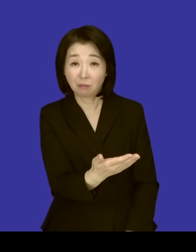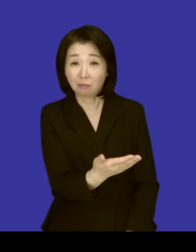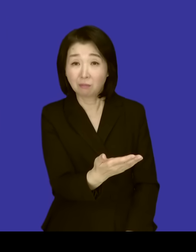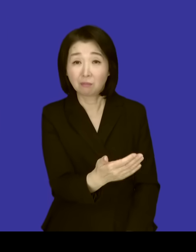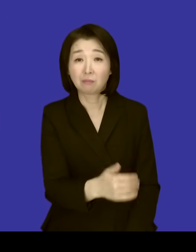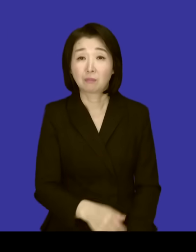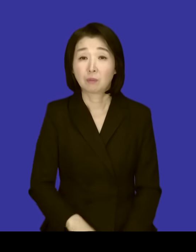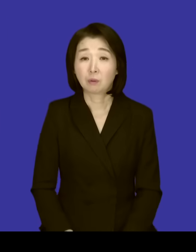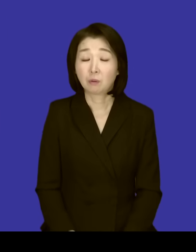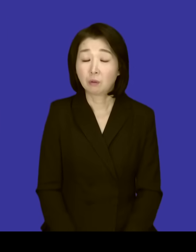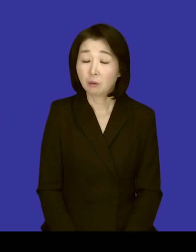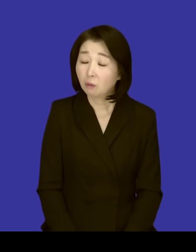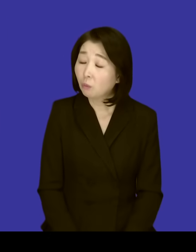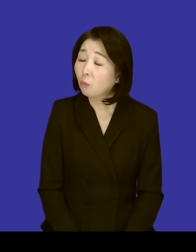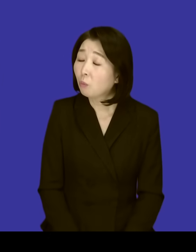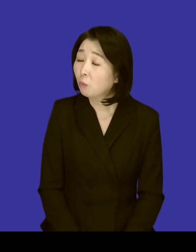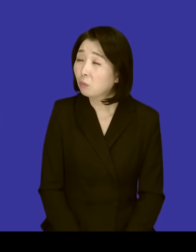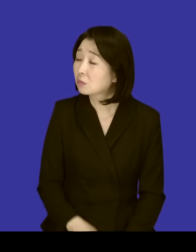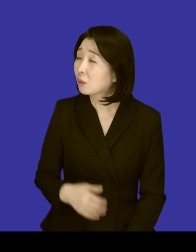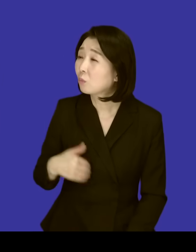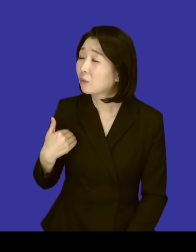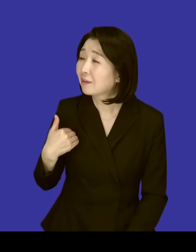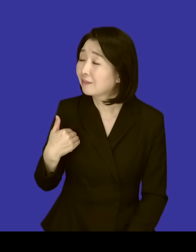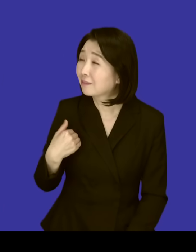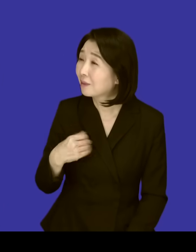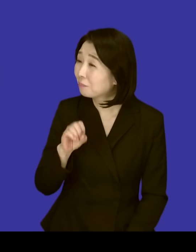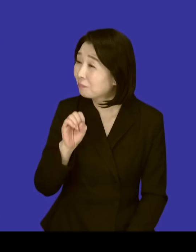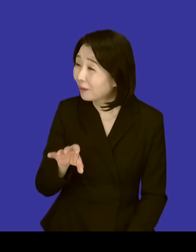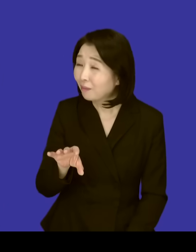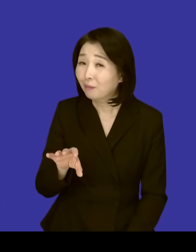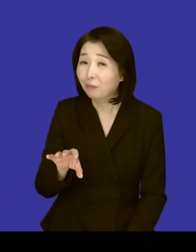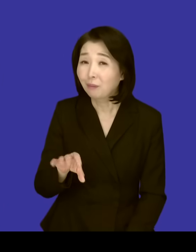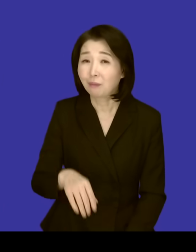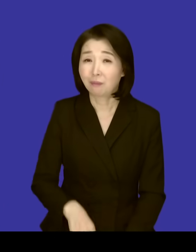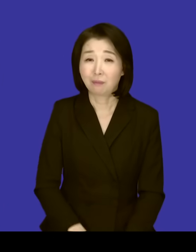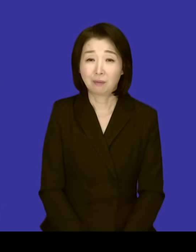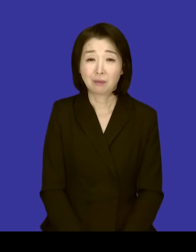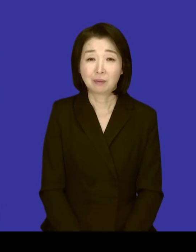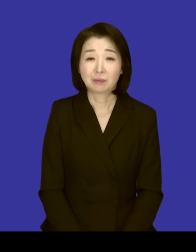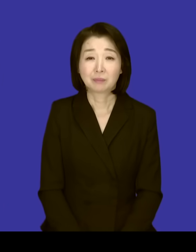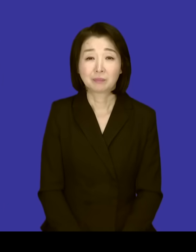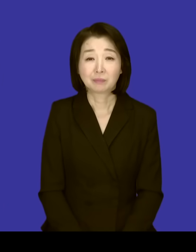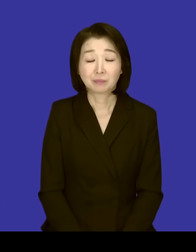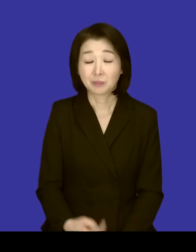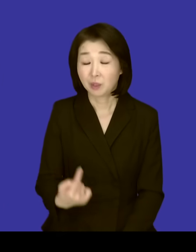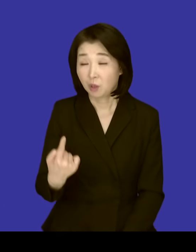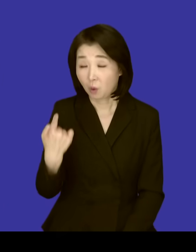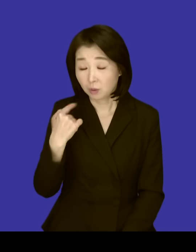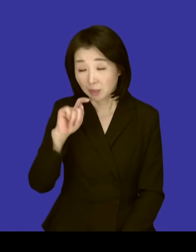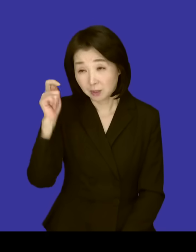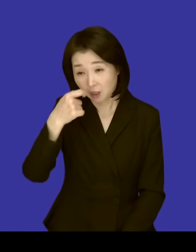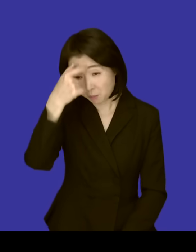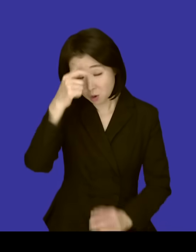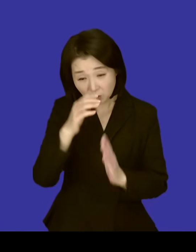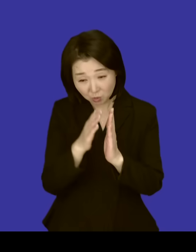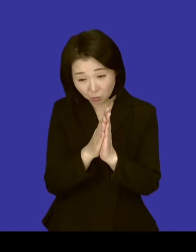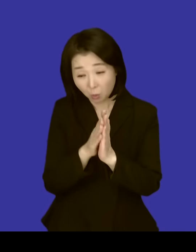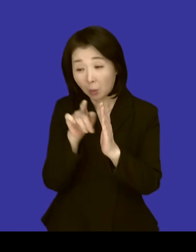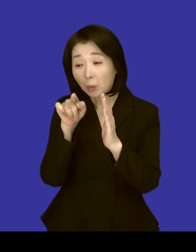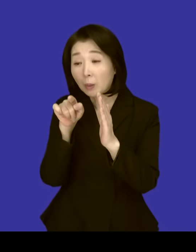그래서 잘 모르겠는데요 이랬는데 아니 내가 어제 새벽 기도를